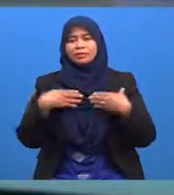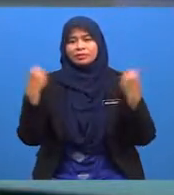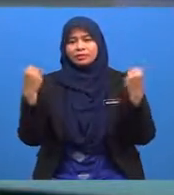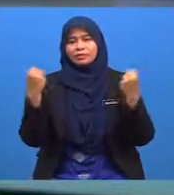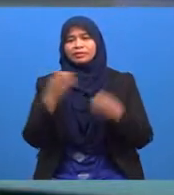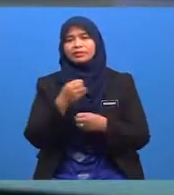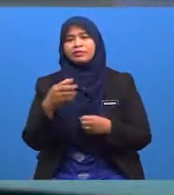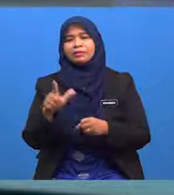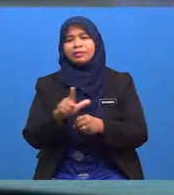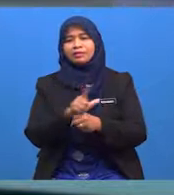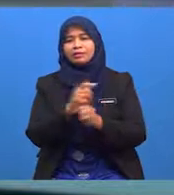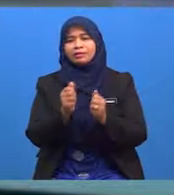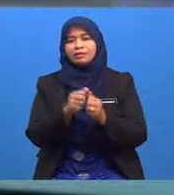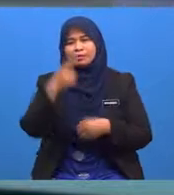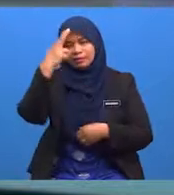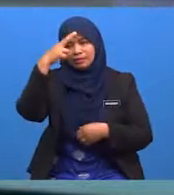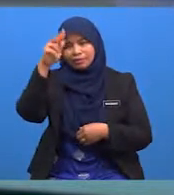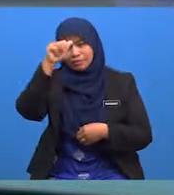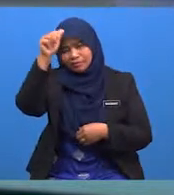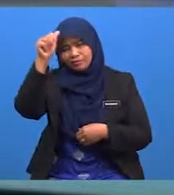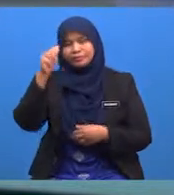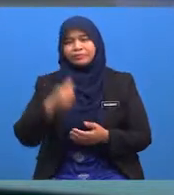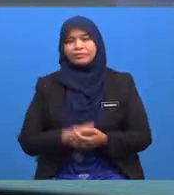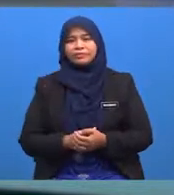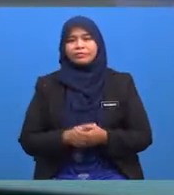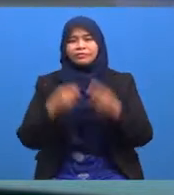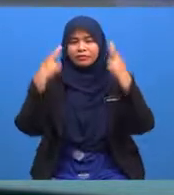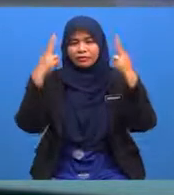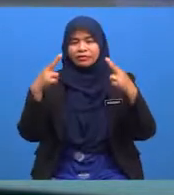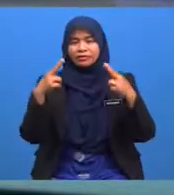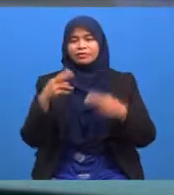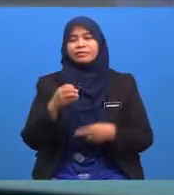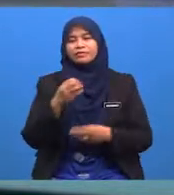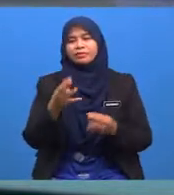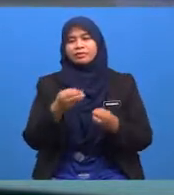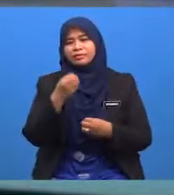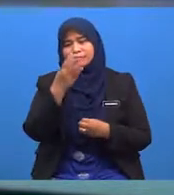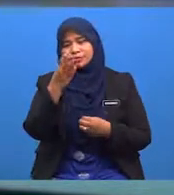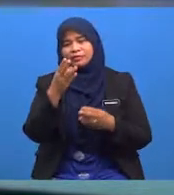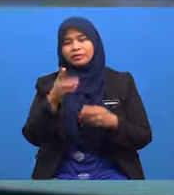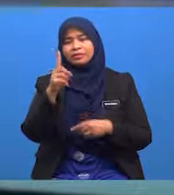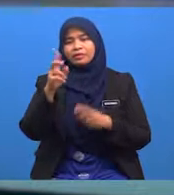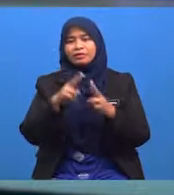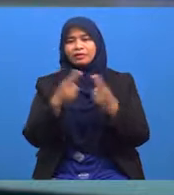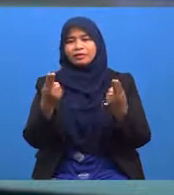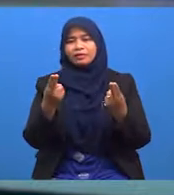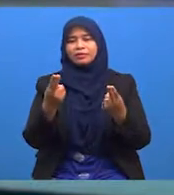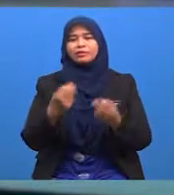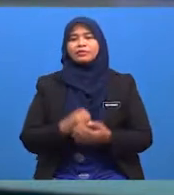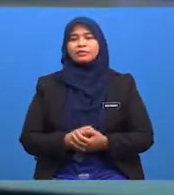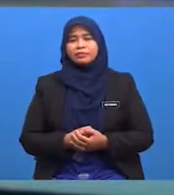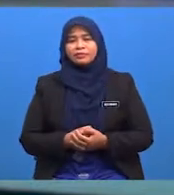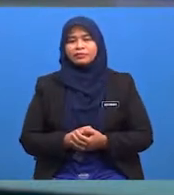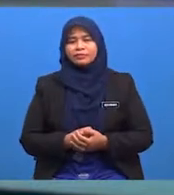rahmat Allah SWT sentiasa. Ustaz petik satu hadis yang diriwayatkan oleh Ibnu